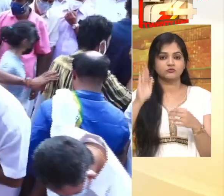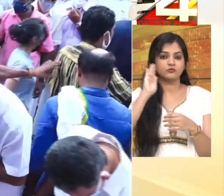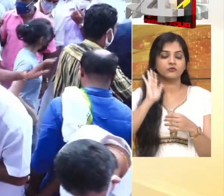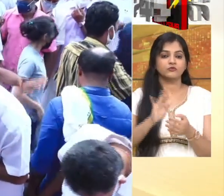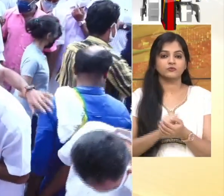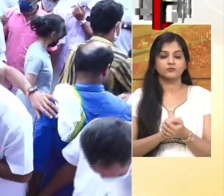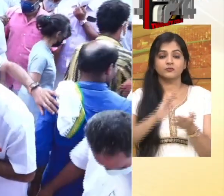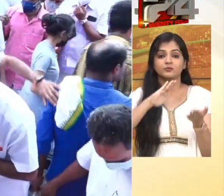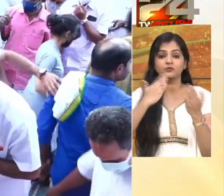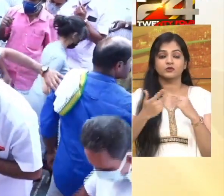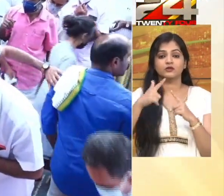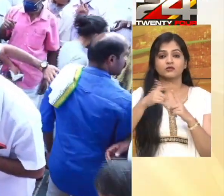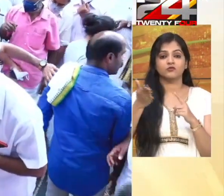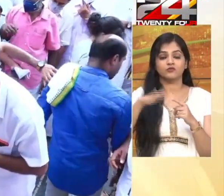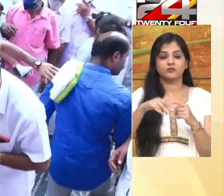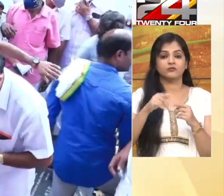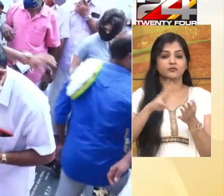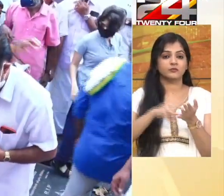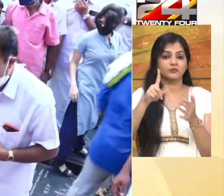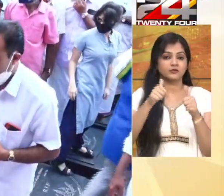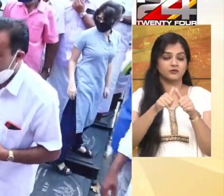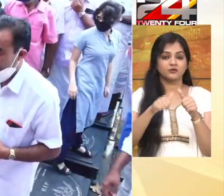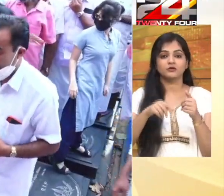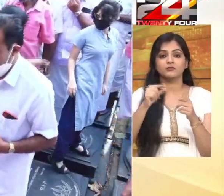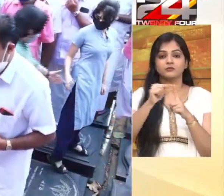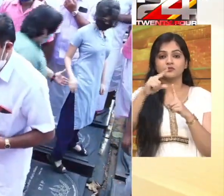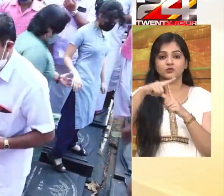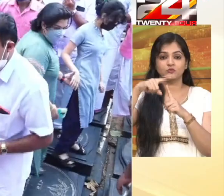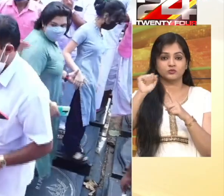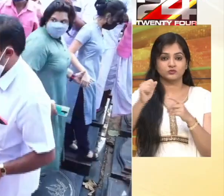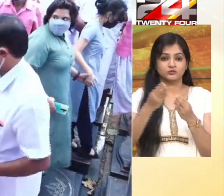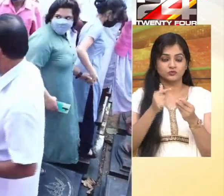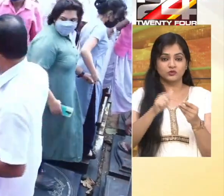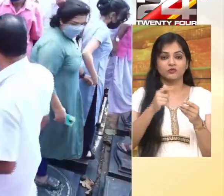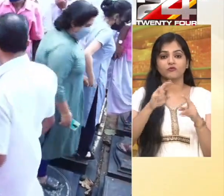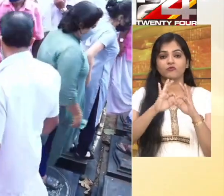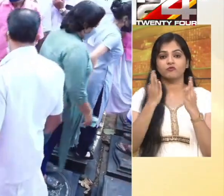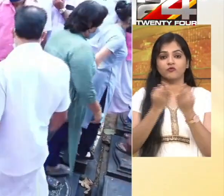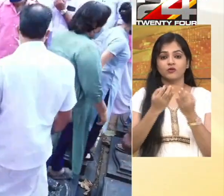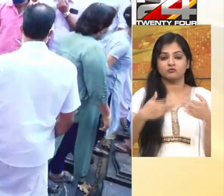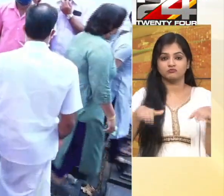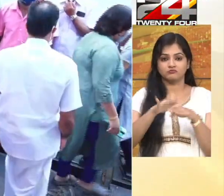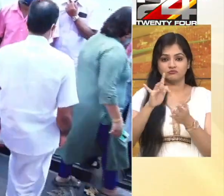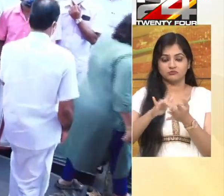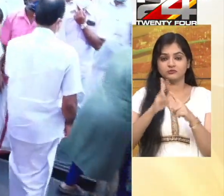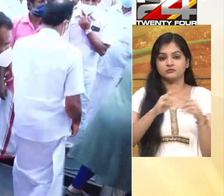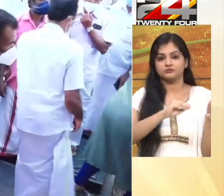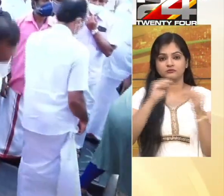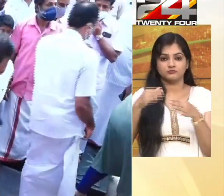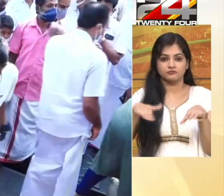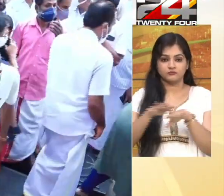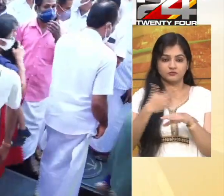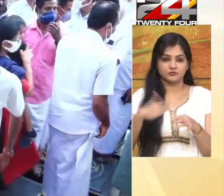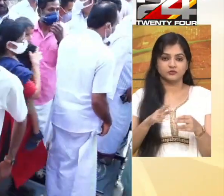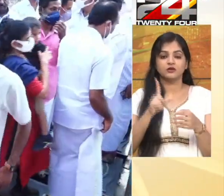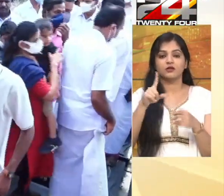വ്യക്തമാണ്. അന്തരിച്ച തൃക്കാക്കര എം എൽ എ പി ടി തോമസ് ചിതാഭസ്മം കുടുംബ കല്ലറയിൽ നിക്ഷേപിച്ചു. ആ ചടങ്ങിന്റെ ദൃശ്യങ്ങളാണ്, തത്സമയ ദൃശ്യങ്ങളാണ് പ്രേക്ഷകർ കണ്ടത്.